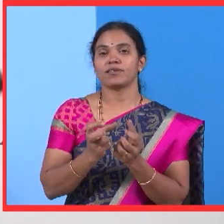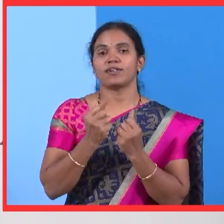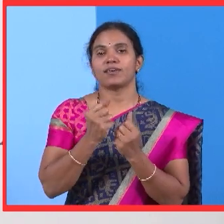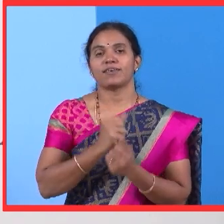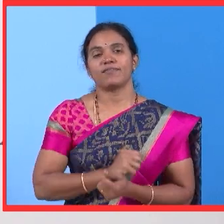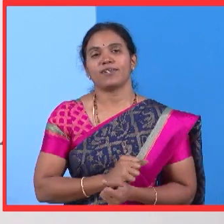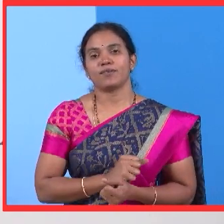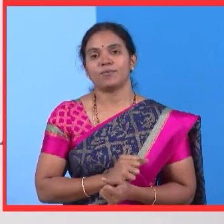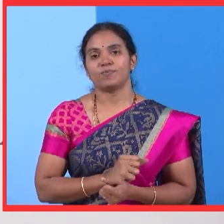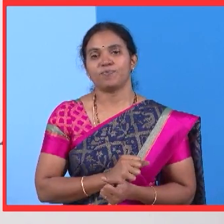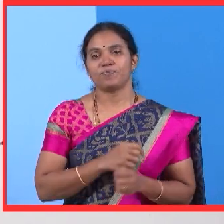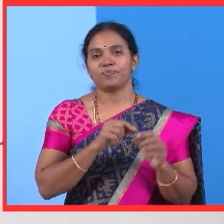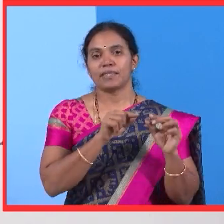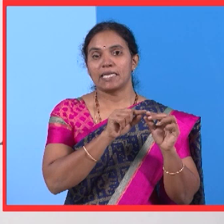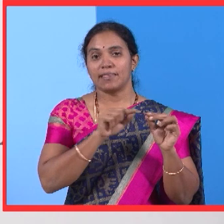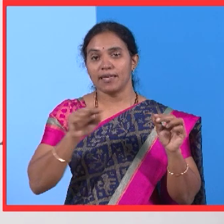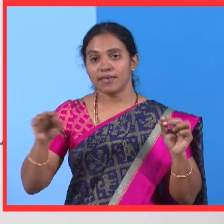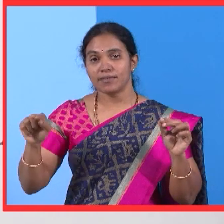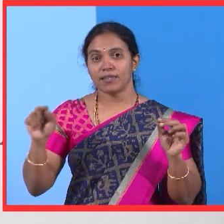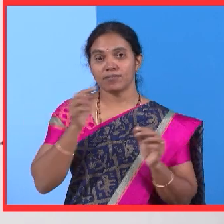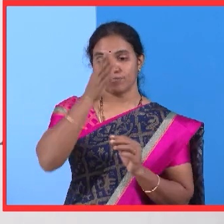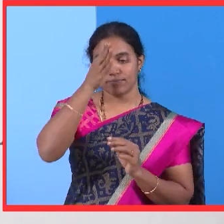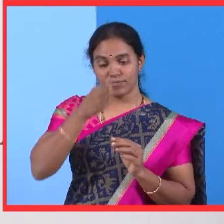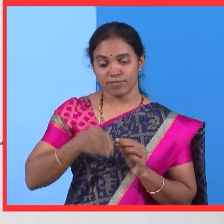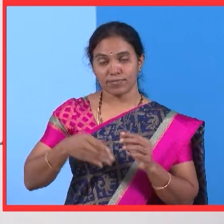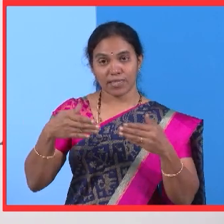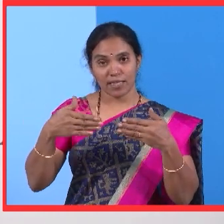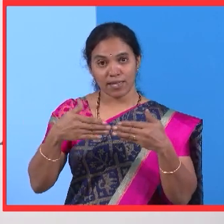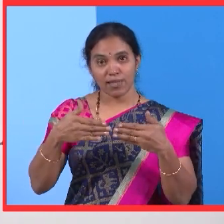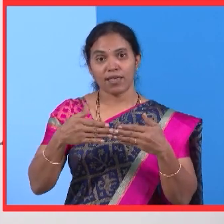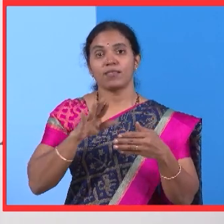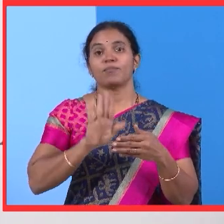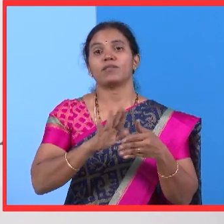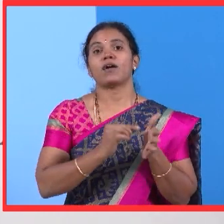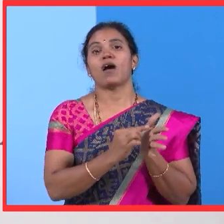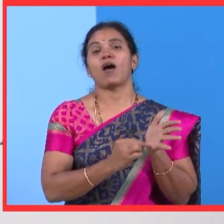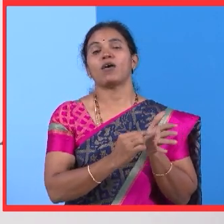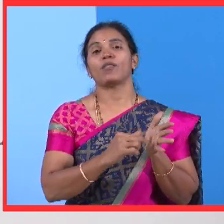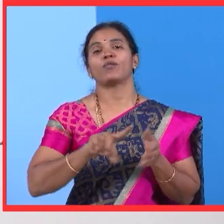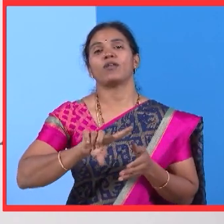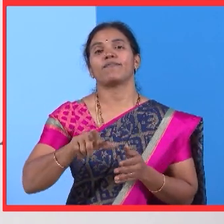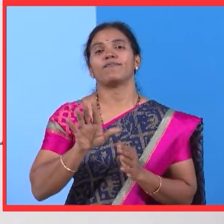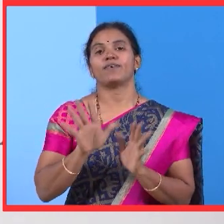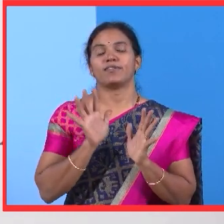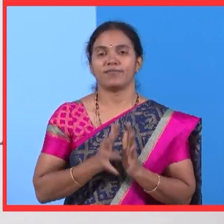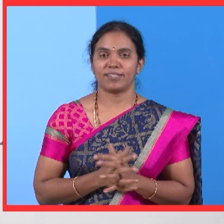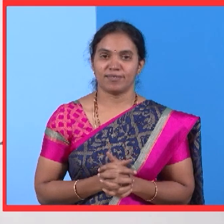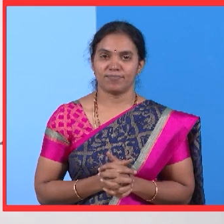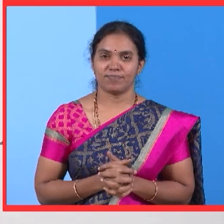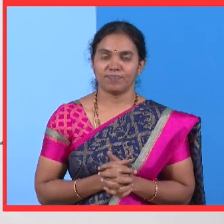இரண்டையும் இணைப்பது தான் ஆயத்தொலை வடிவ கணிதம். இரண்டையும் இணைத்து கூறுவதுதான் ஆயத்தொலையில் நாம் சொல்ல